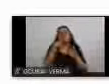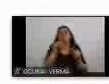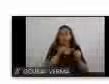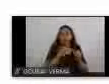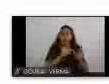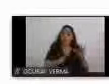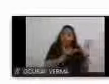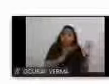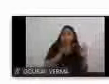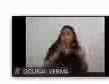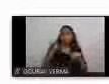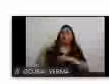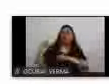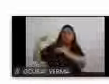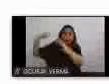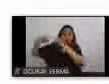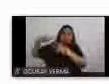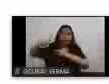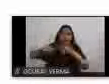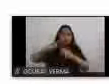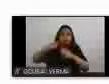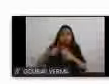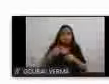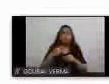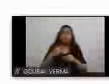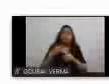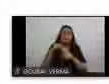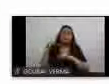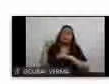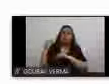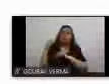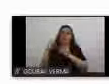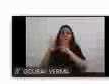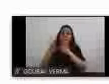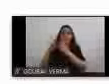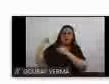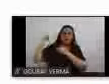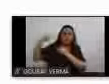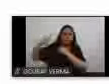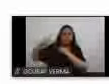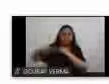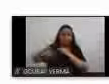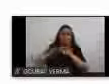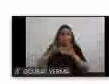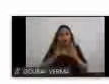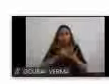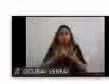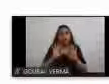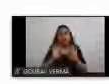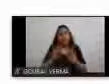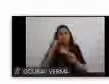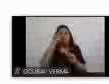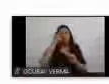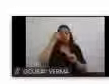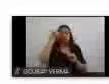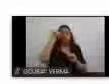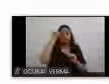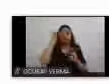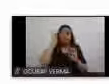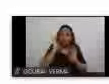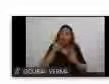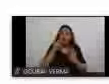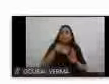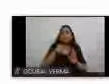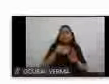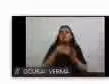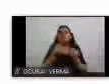इनहेरिटेंस है, जैसे बेसिकली रेटिना में जो प्रॉब्लम होता है, रेटिनाइटिस पिगमेंटोसा, यूजुअली फैमिली इनहेरिटेंस जैसे होता है. सो वेदर